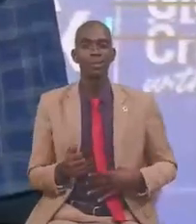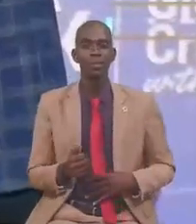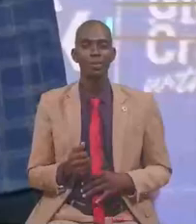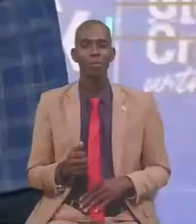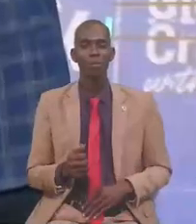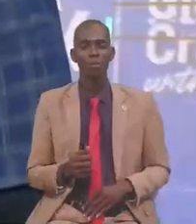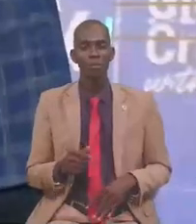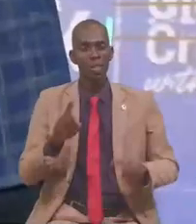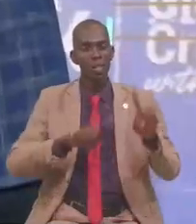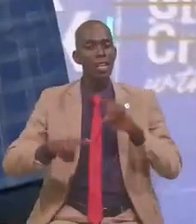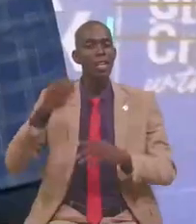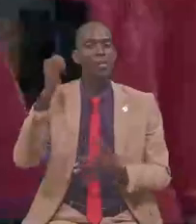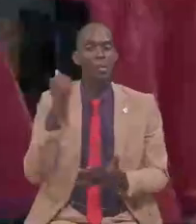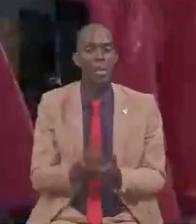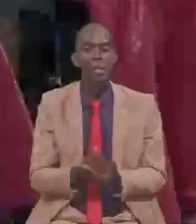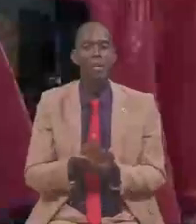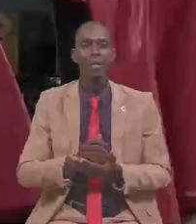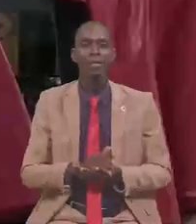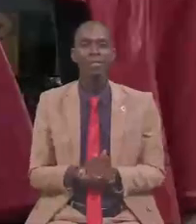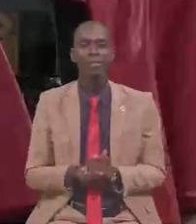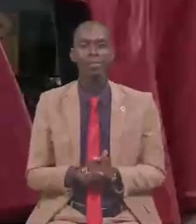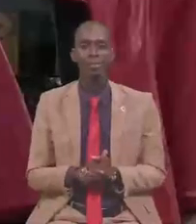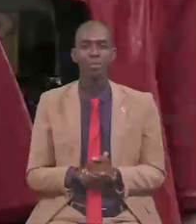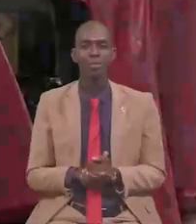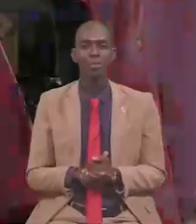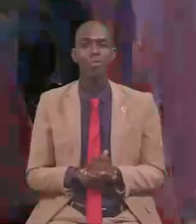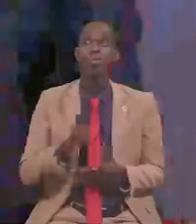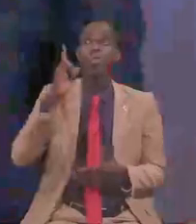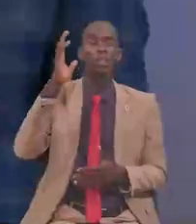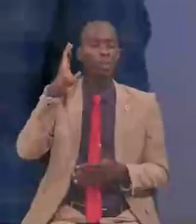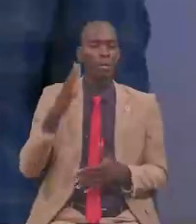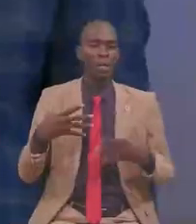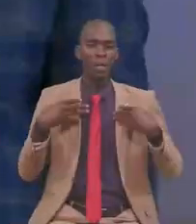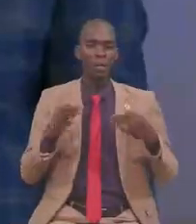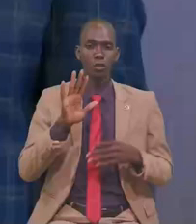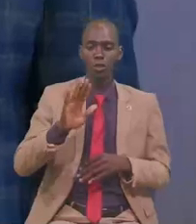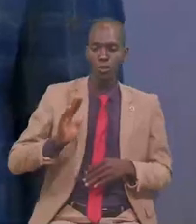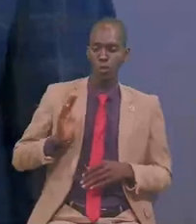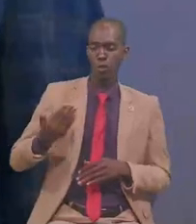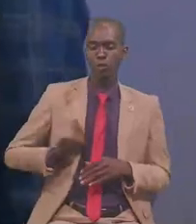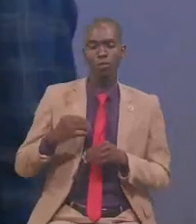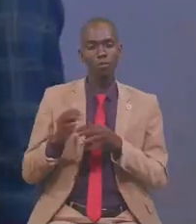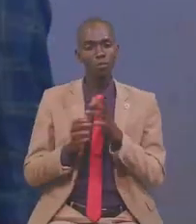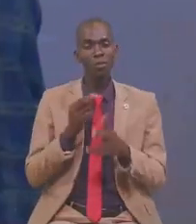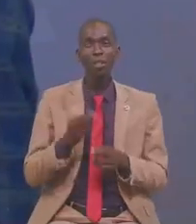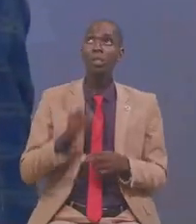a-t-il d'amen là-bas? Il guérira votre âme. Il guérira votre